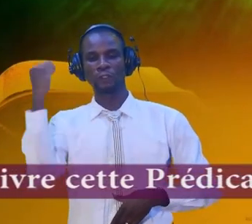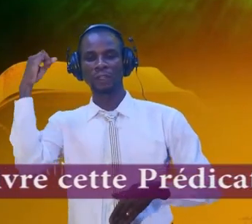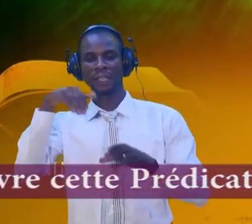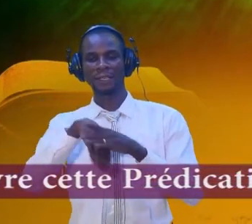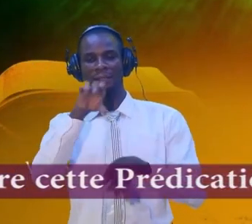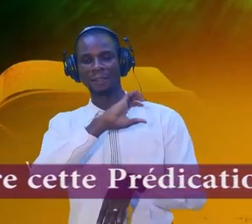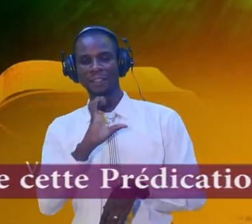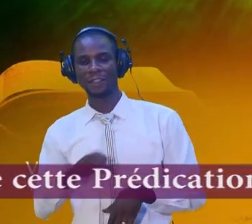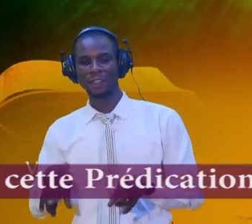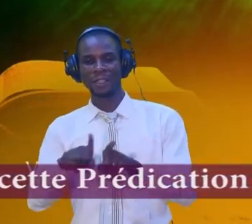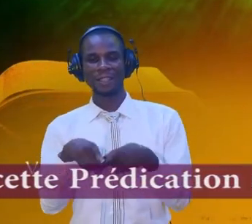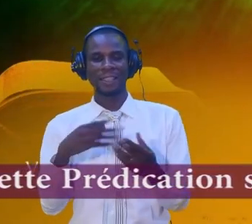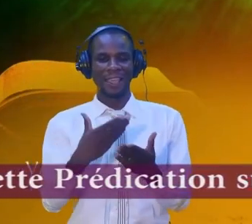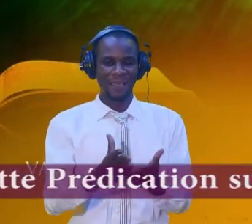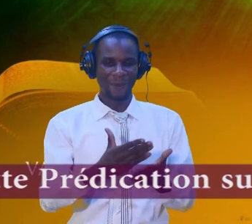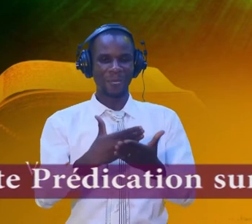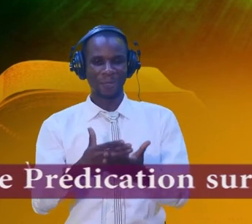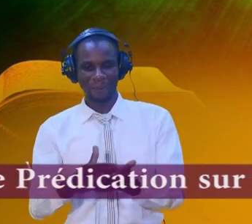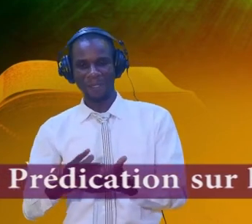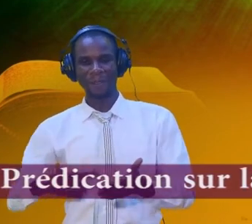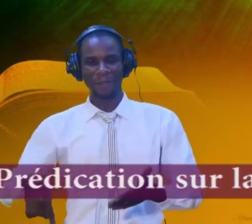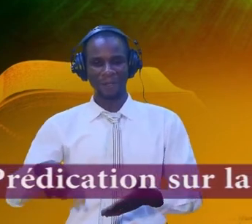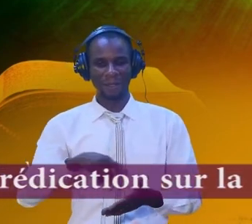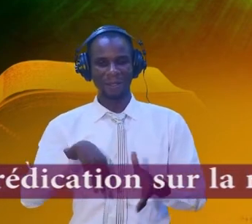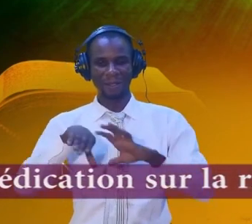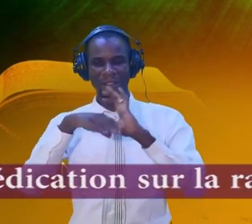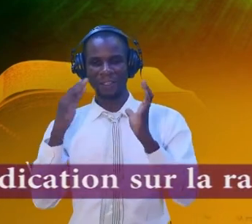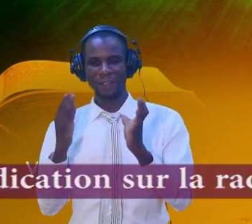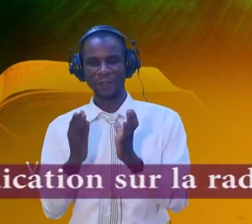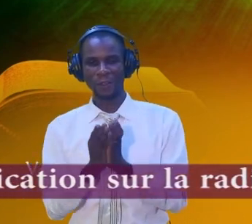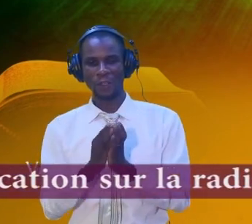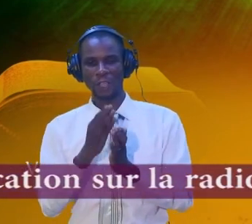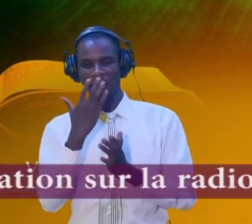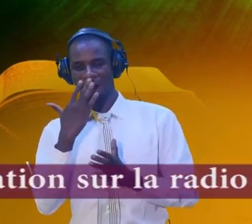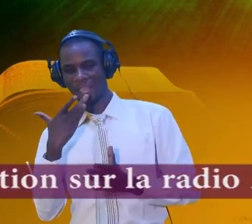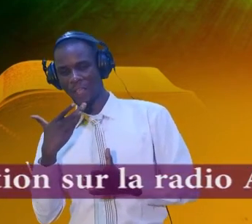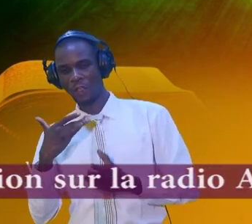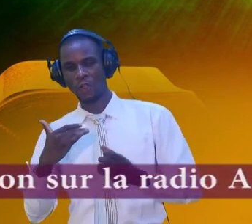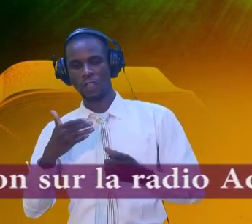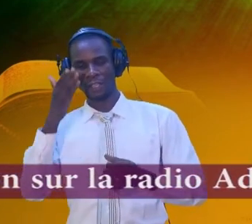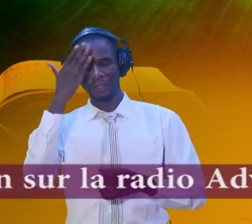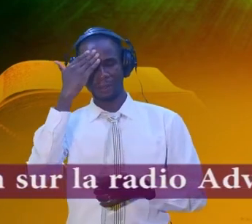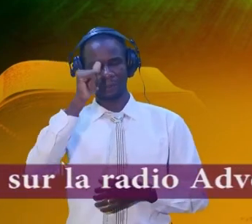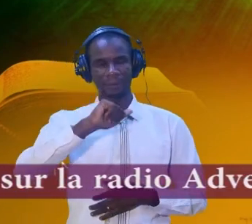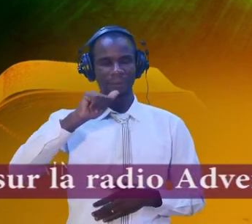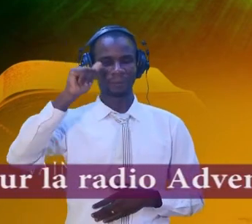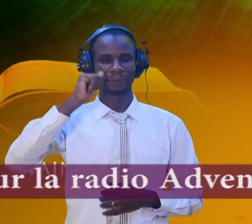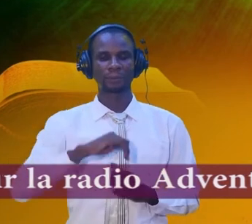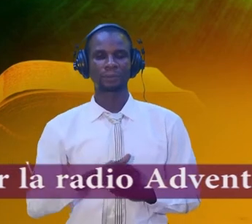2 Korinto 2:14 Mungu ashukuriwe anayetushangiliza daima katika Kristo na